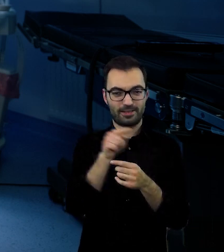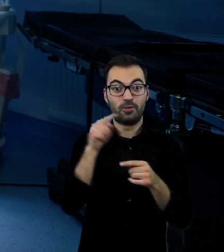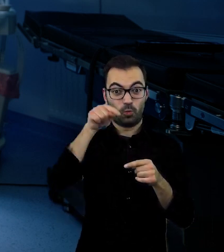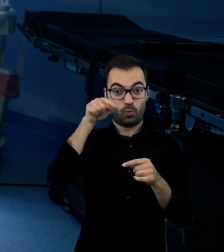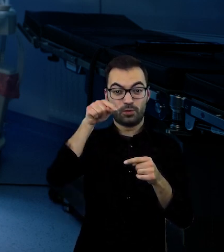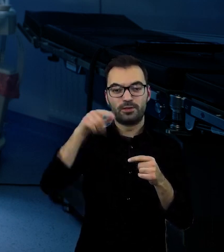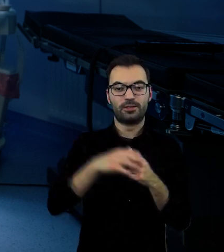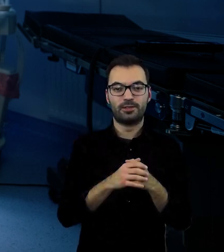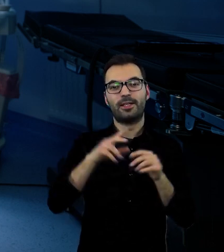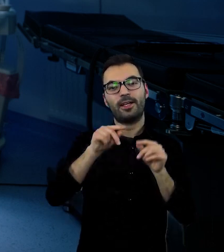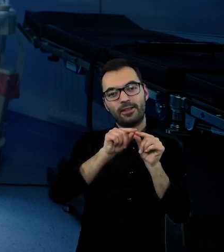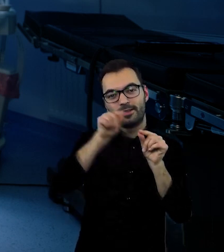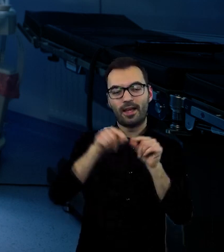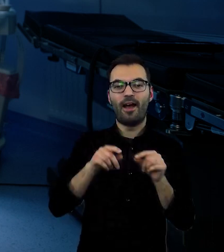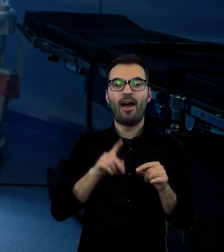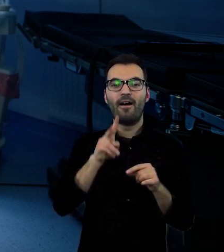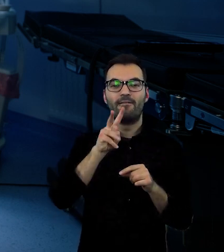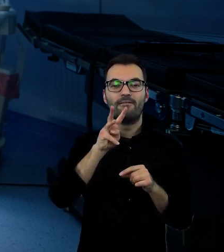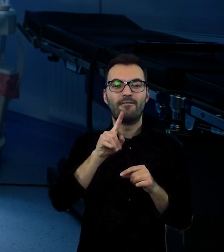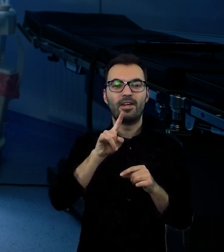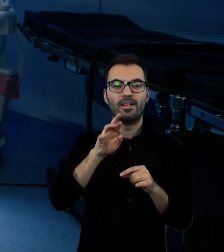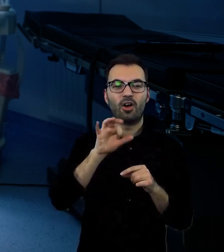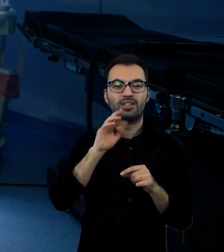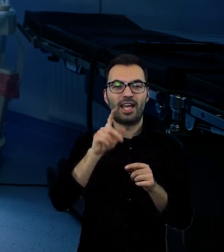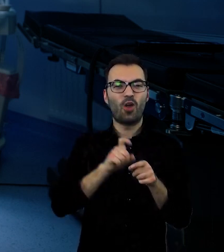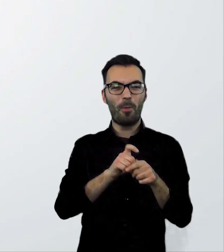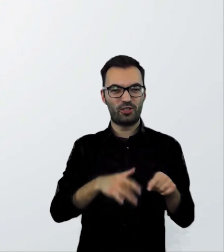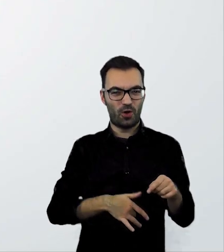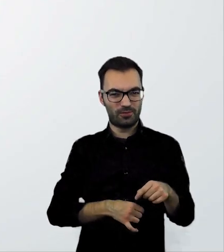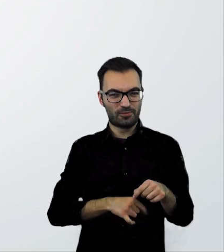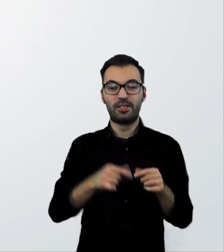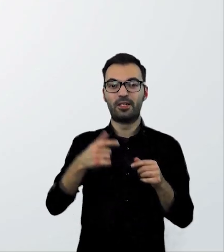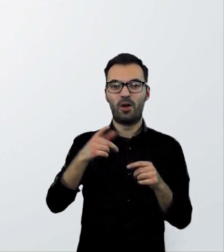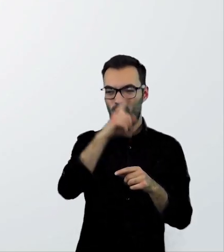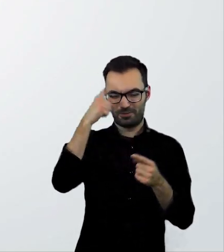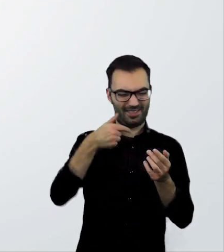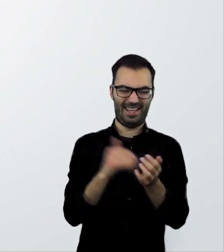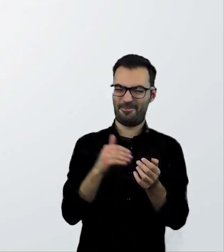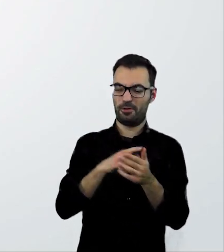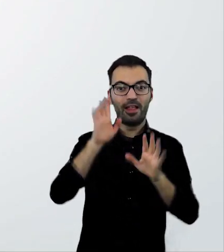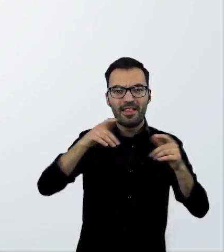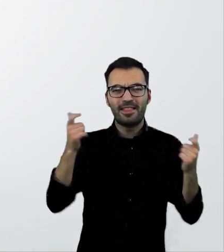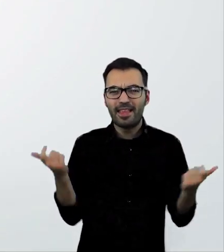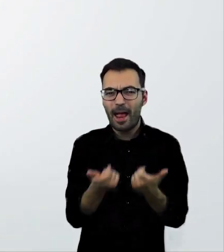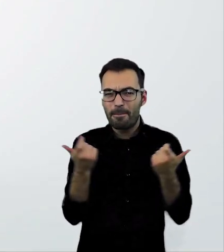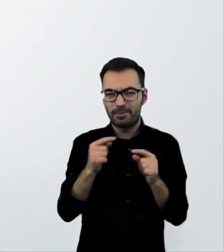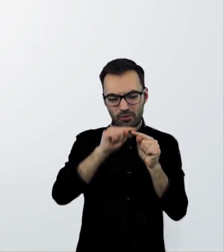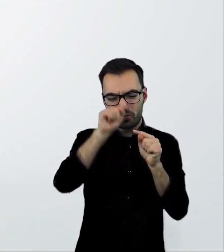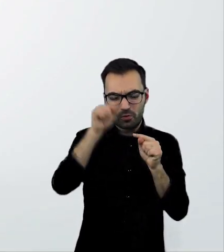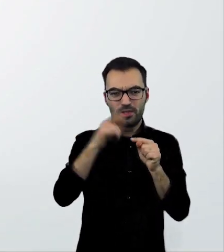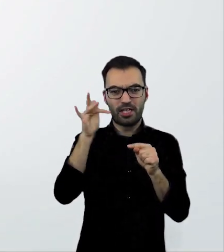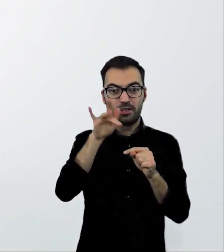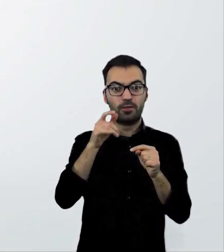szczególne, że to z niego uchodzi ślepo zakończony wyrostek robaczkowy. Kiedyś uważano, że jest zbędny, a nawet